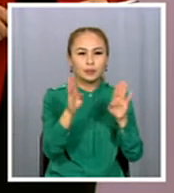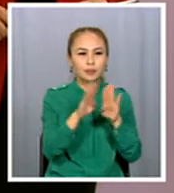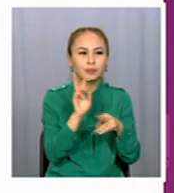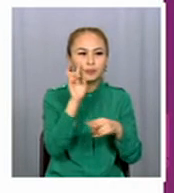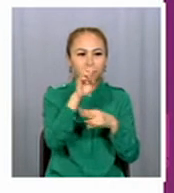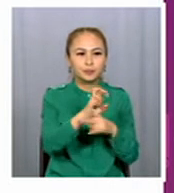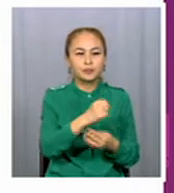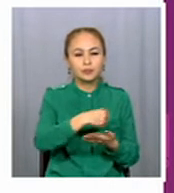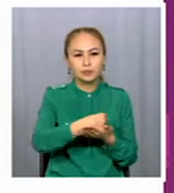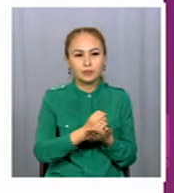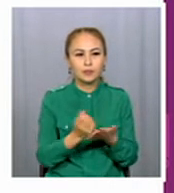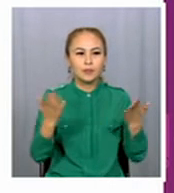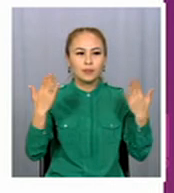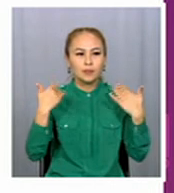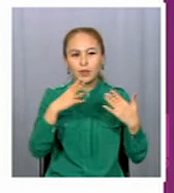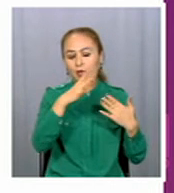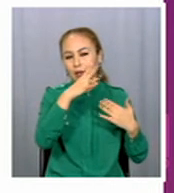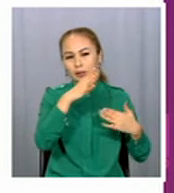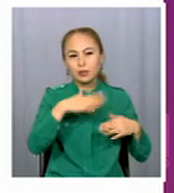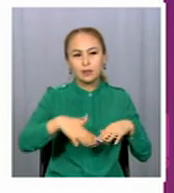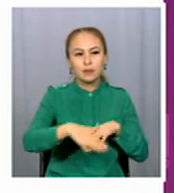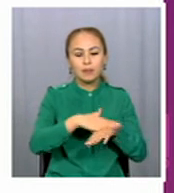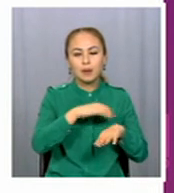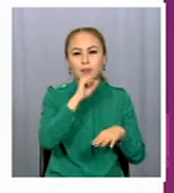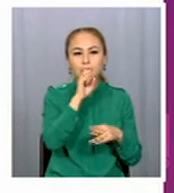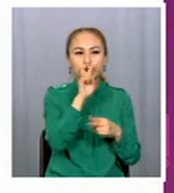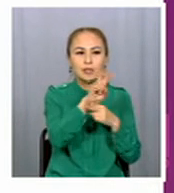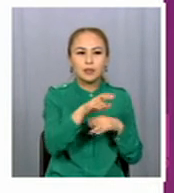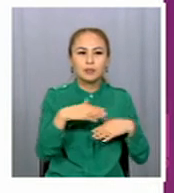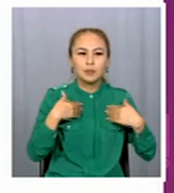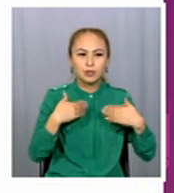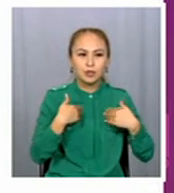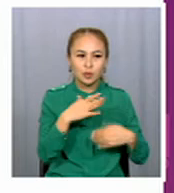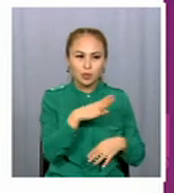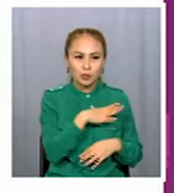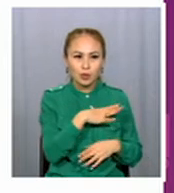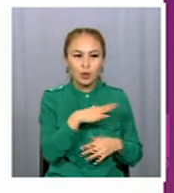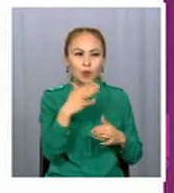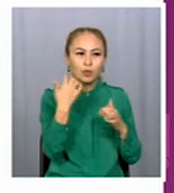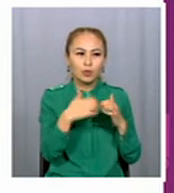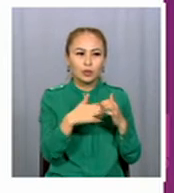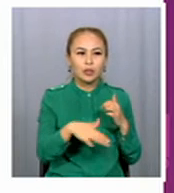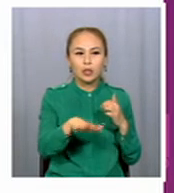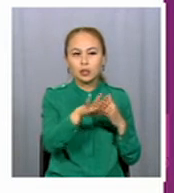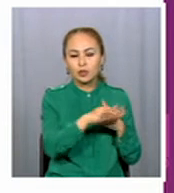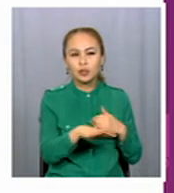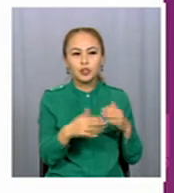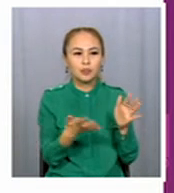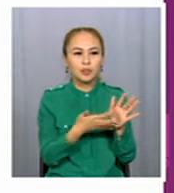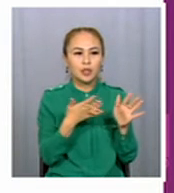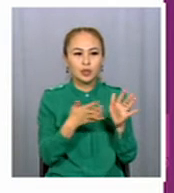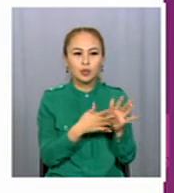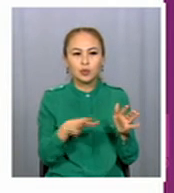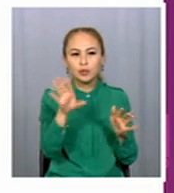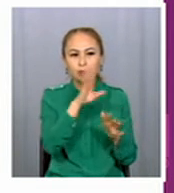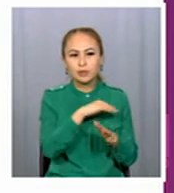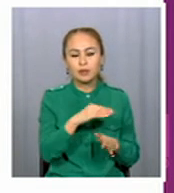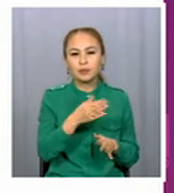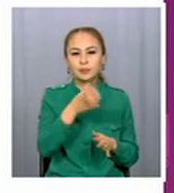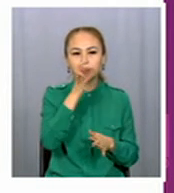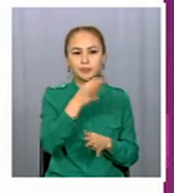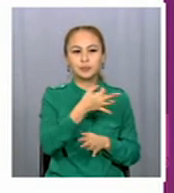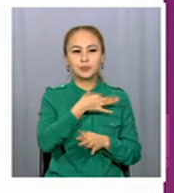беттеді. Демалыс кезінде атасына барып, сәлем бермекші. Орта жолға жетпей-ақ шөлдей